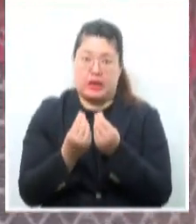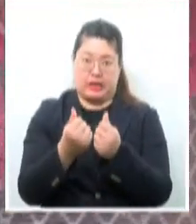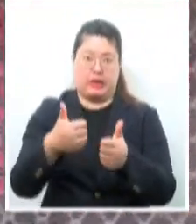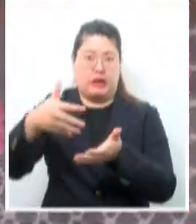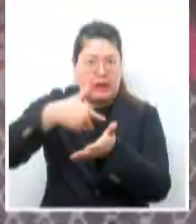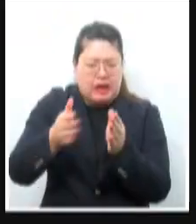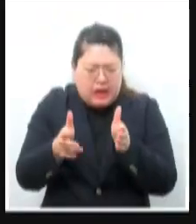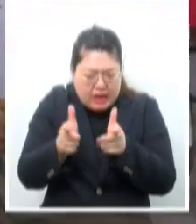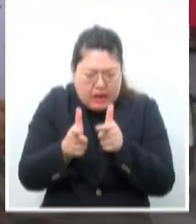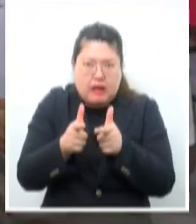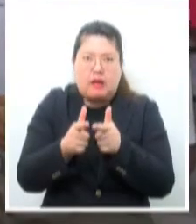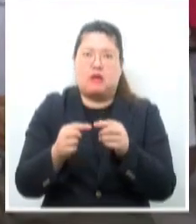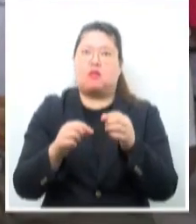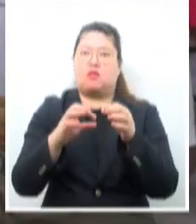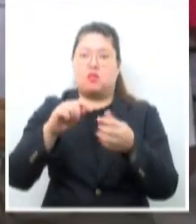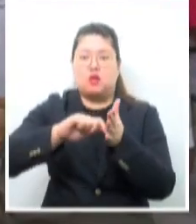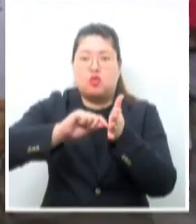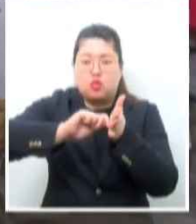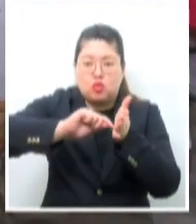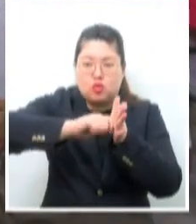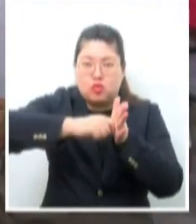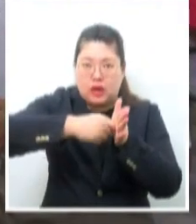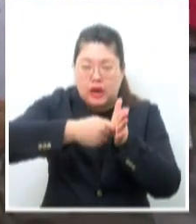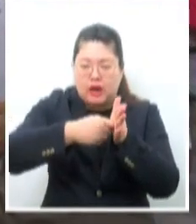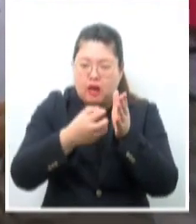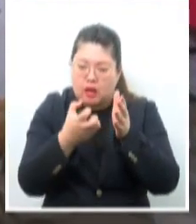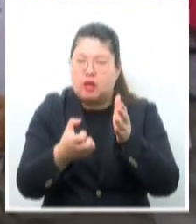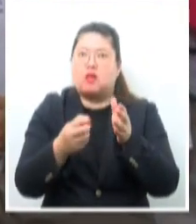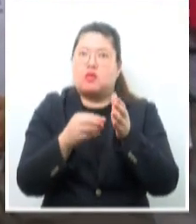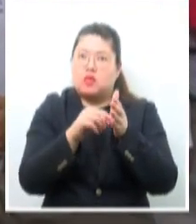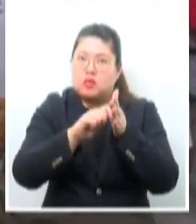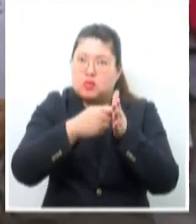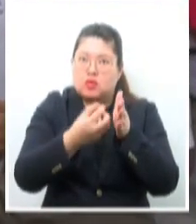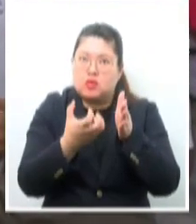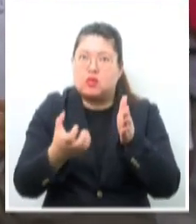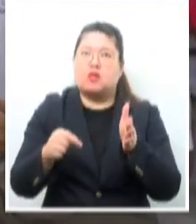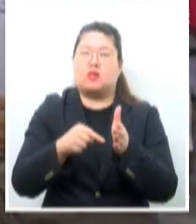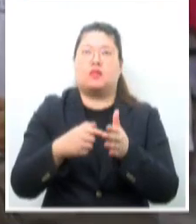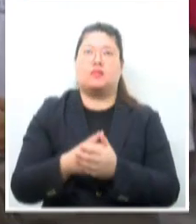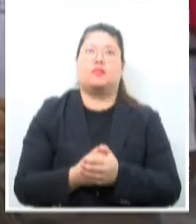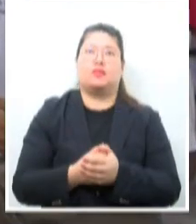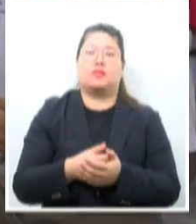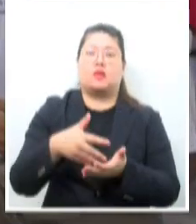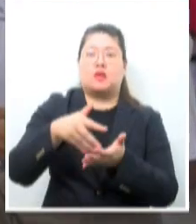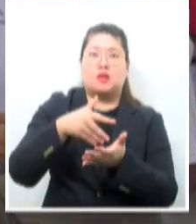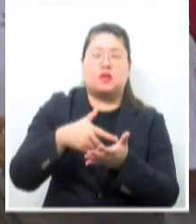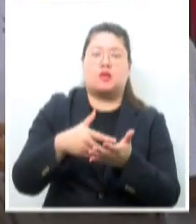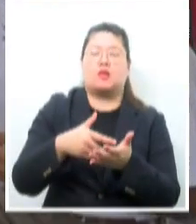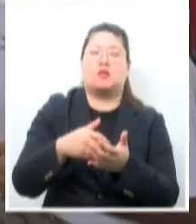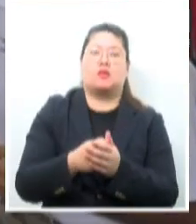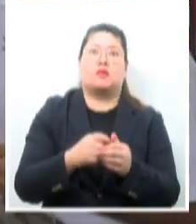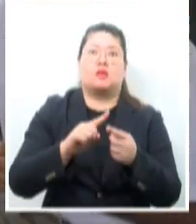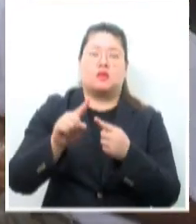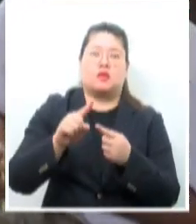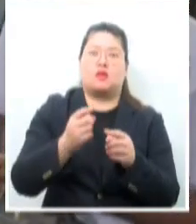งกุญแจค่ะ วัสดุในการทำไม้กวาดดอกหญ้านะคะ1ด้ามไม้มกมัน2ด